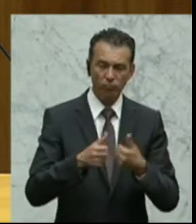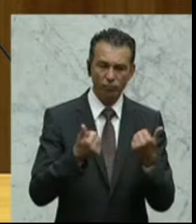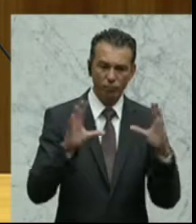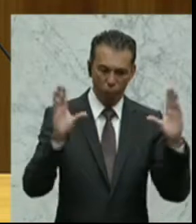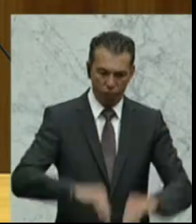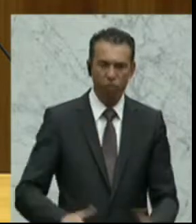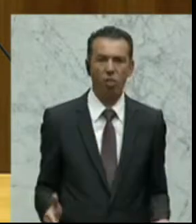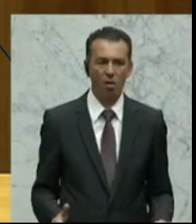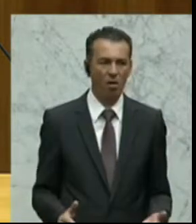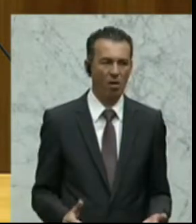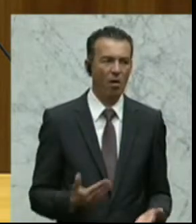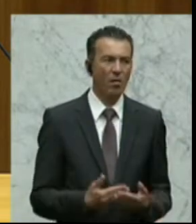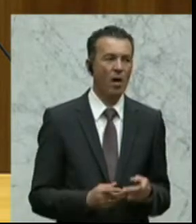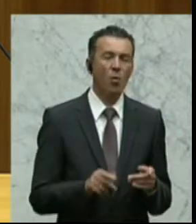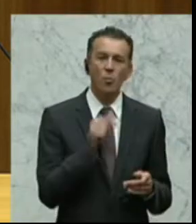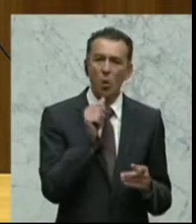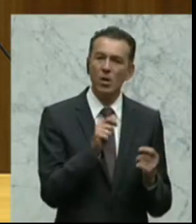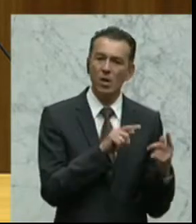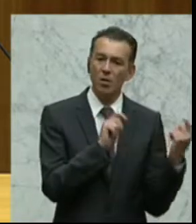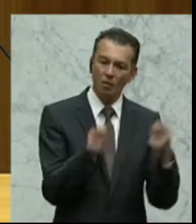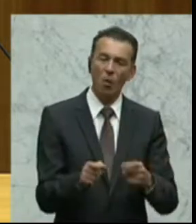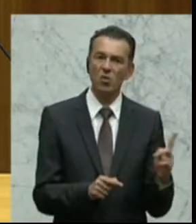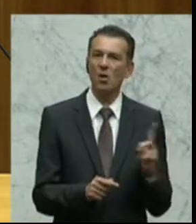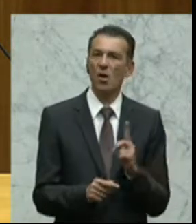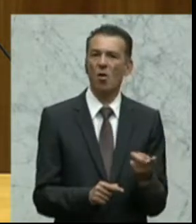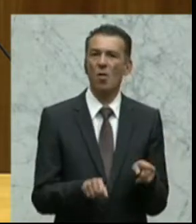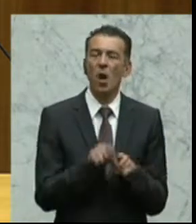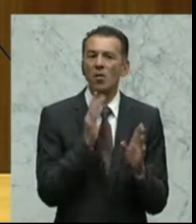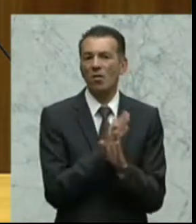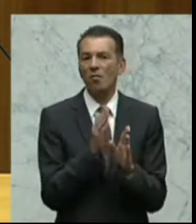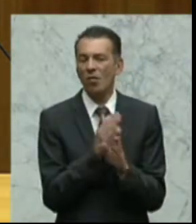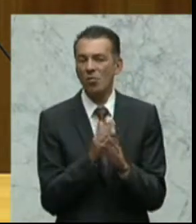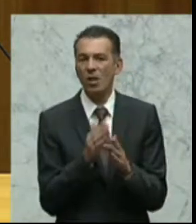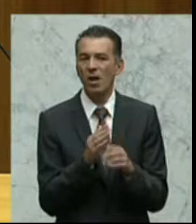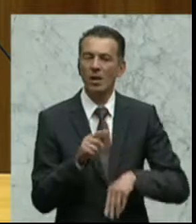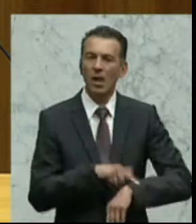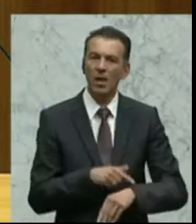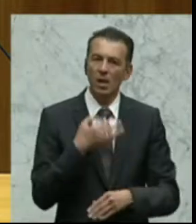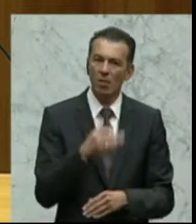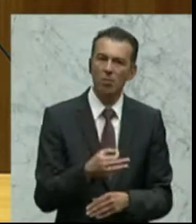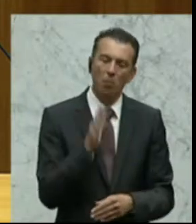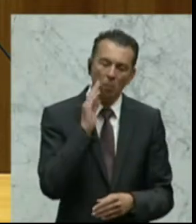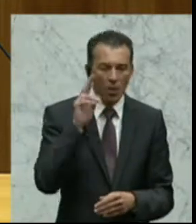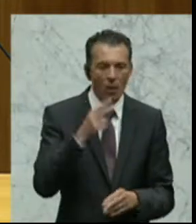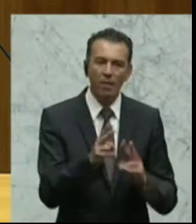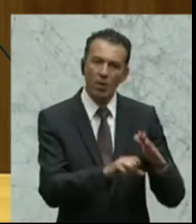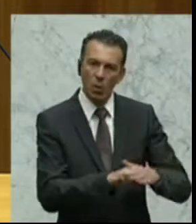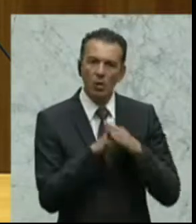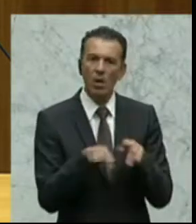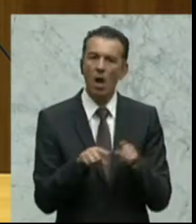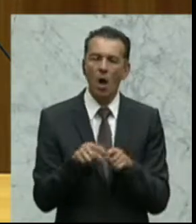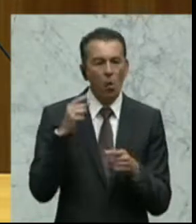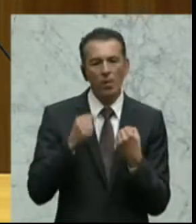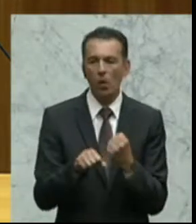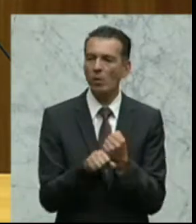nicht getarnt in dringlichen Anfragen kommen, sondern sich lieber überlegen, wie Sie uns unterstützen, auch die Überzeugungsarbeit beim Koalitionspartner zu machen, um